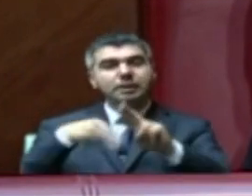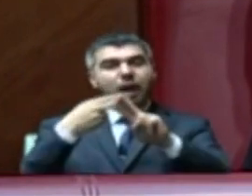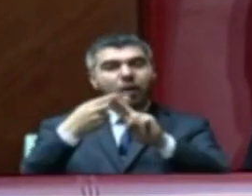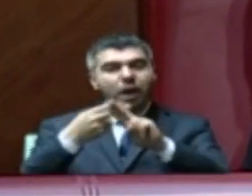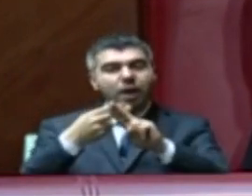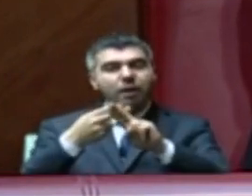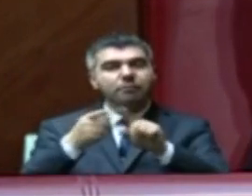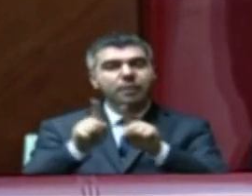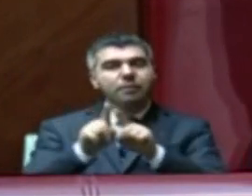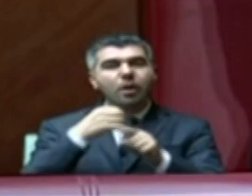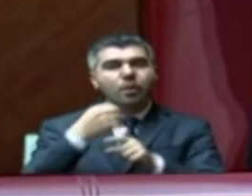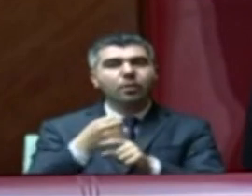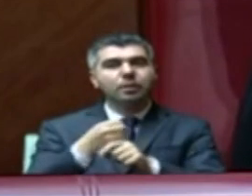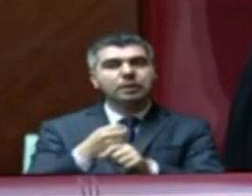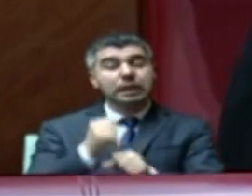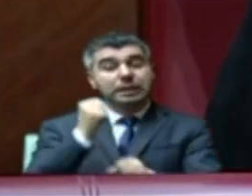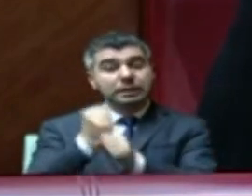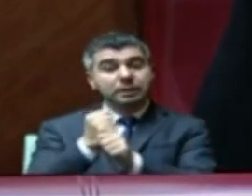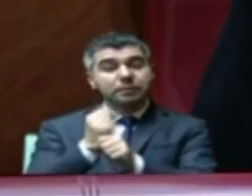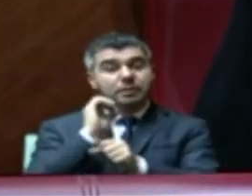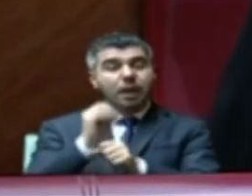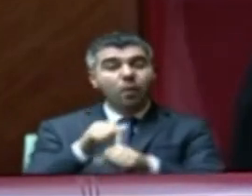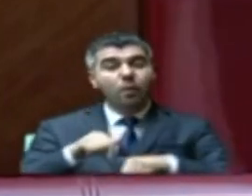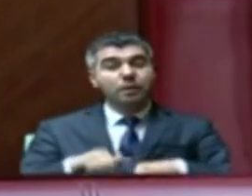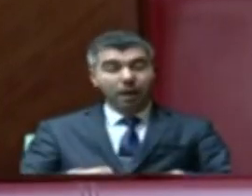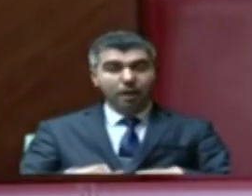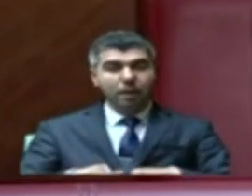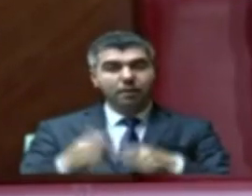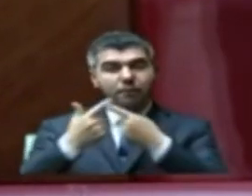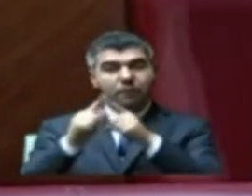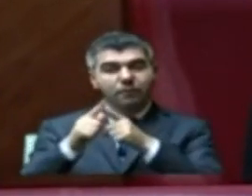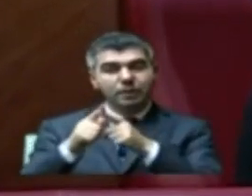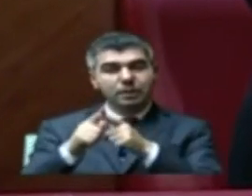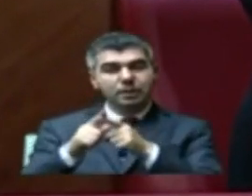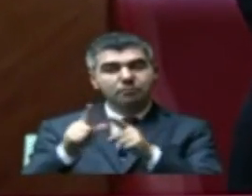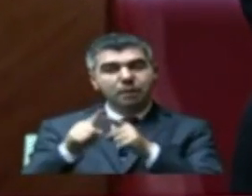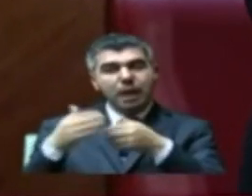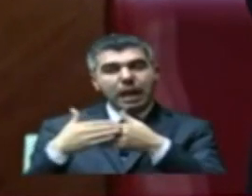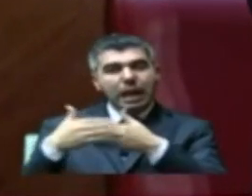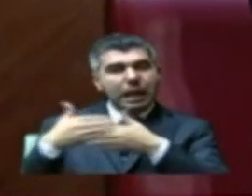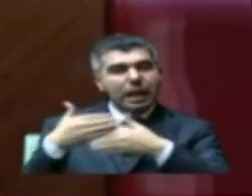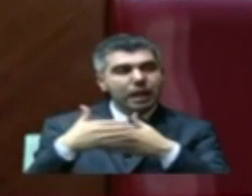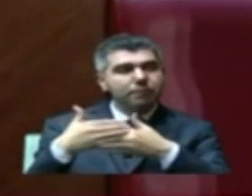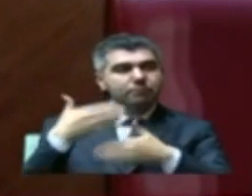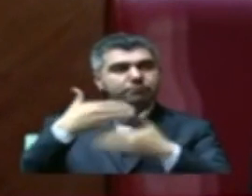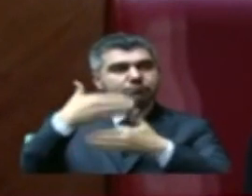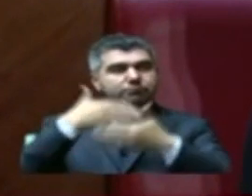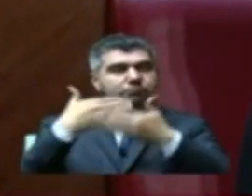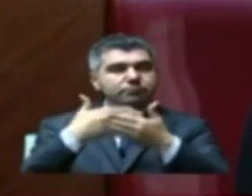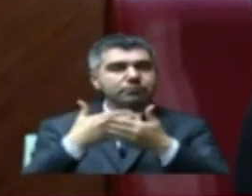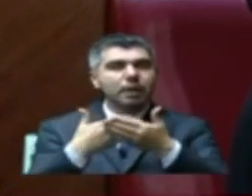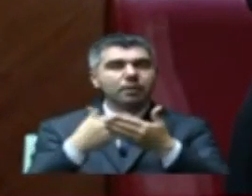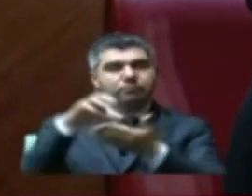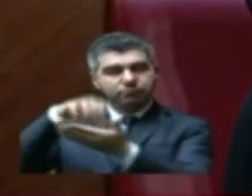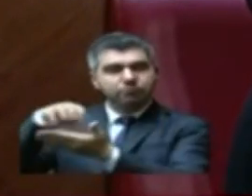دور الصانعات، لأن كتعرفوا بأن وزارة الصناعة التقليدية هي من الوزارات اللي عندها القرب وعندها بنيات تحتية للصناعة التقليدية في